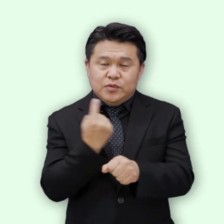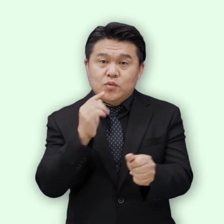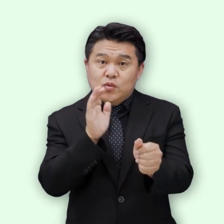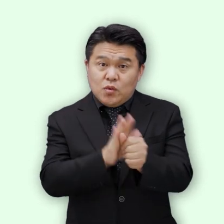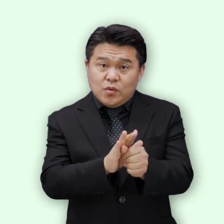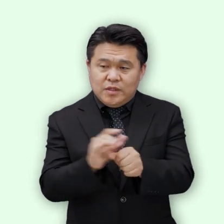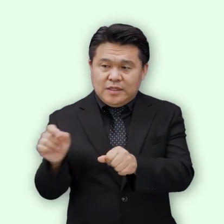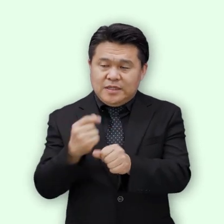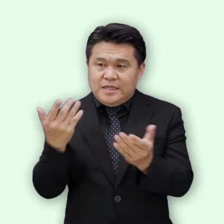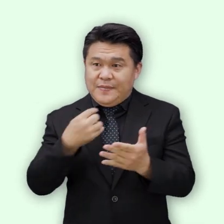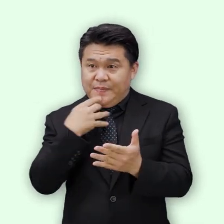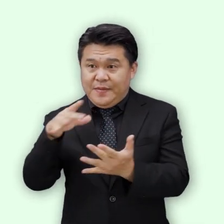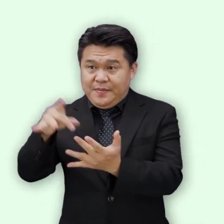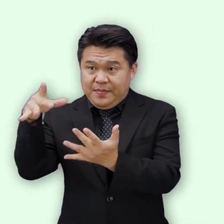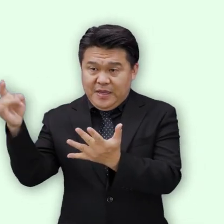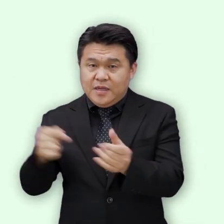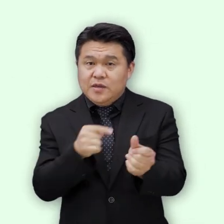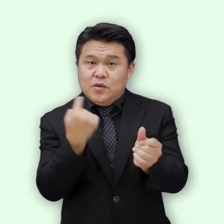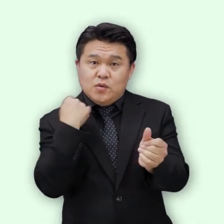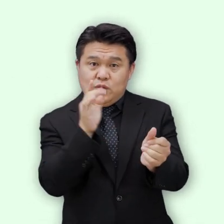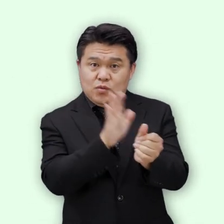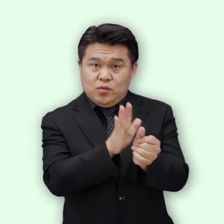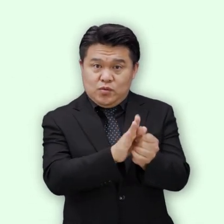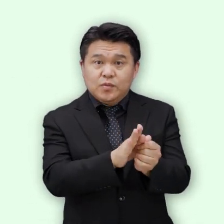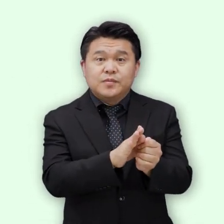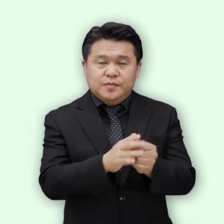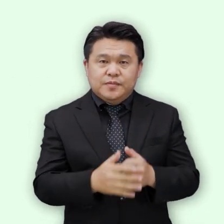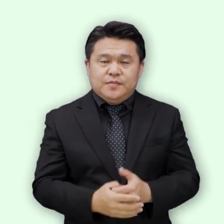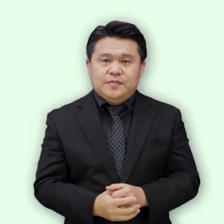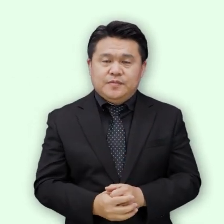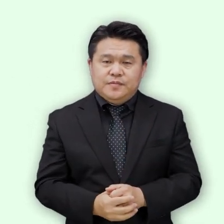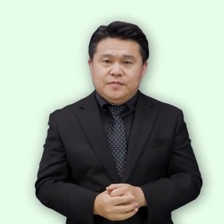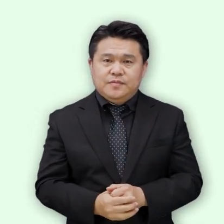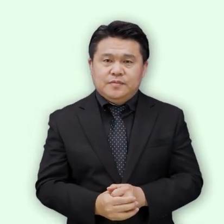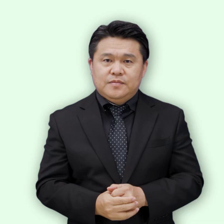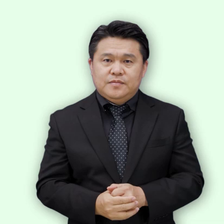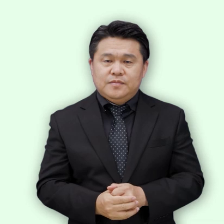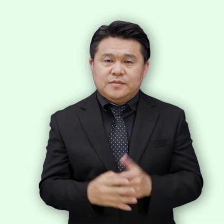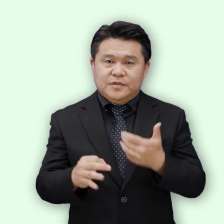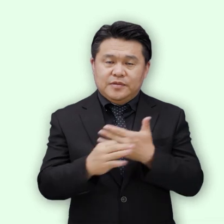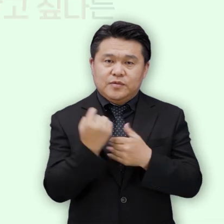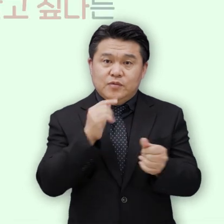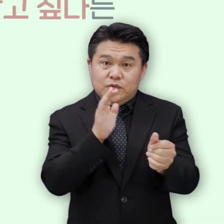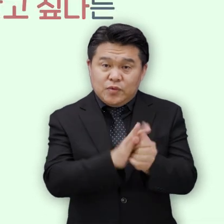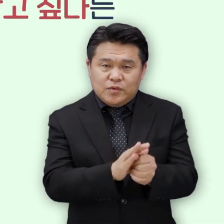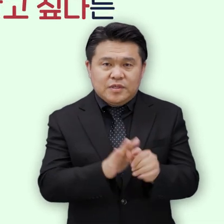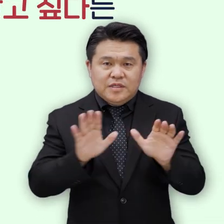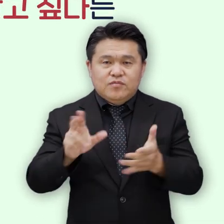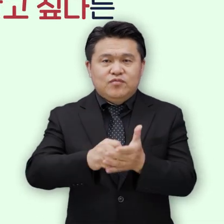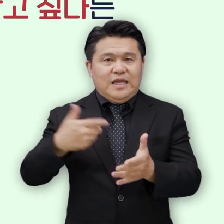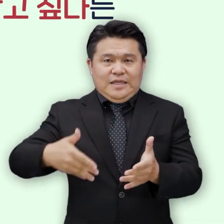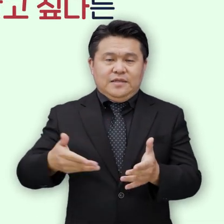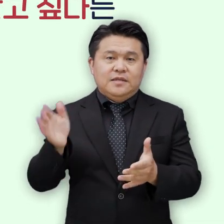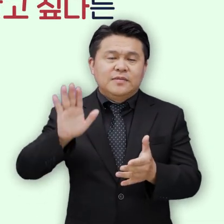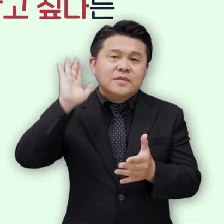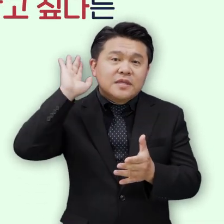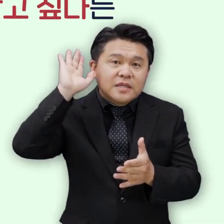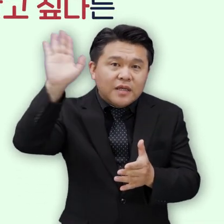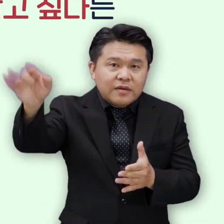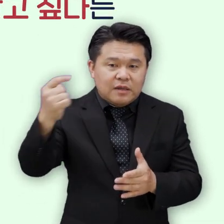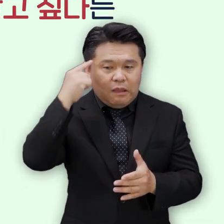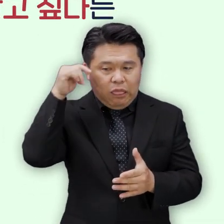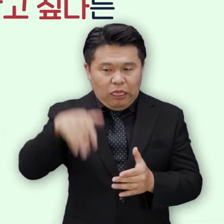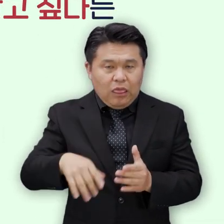후견은 특정한 사무만 후견인의 지원을 받고 싶을 경우에 선택할 수 있고, 임의 후견은 아직 문제는 생기지 않았지만